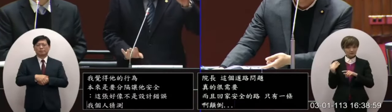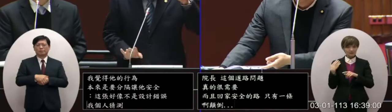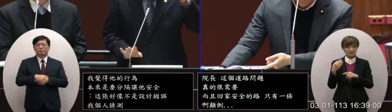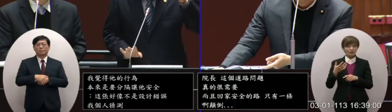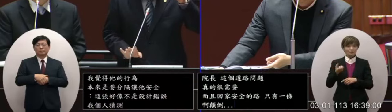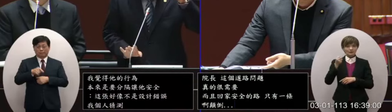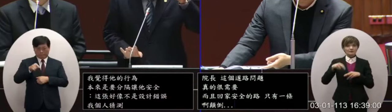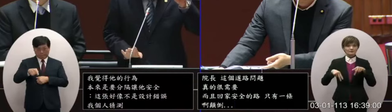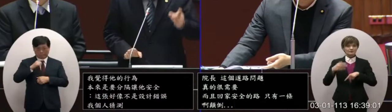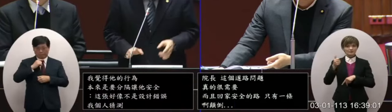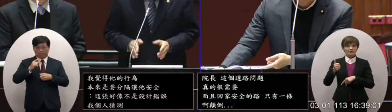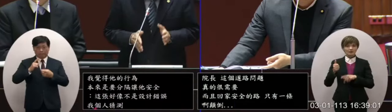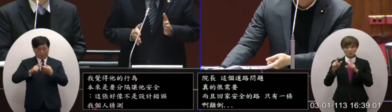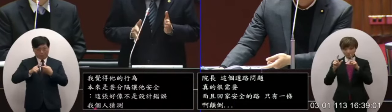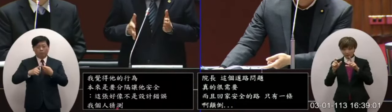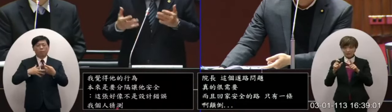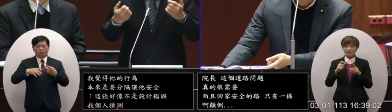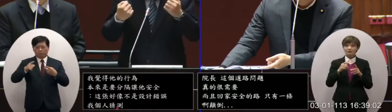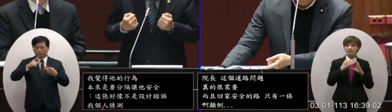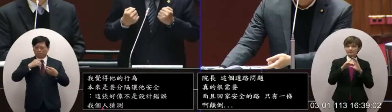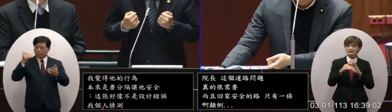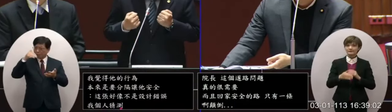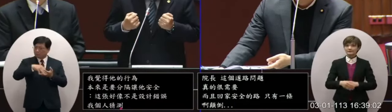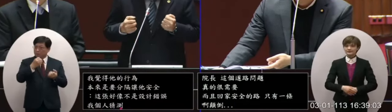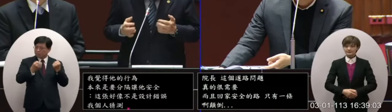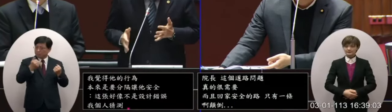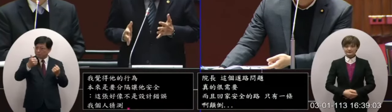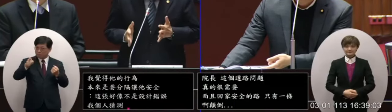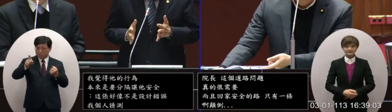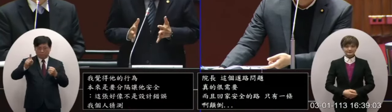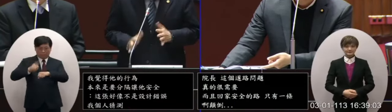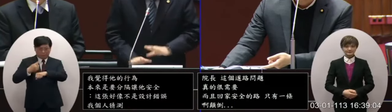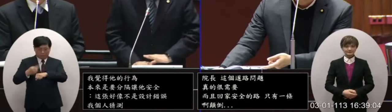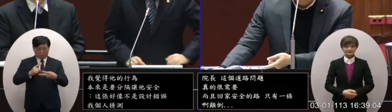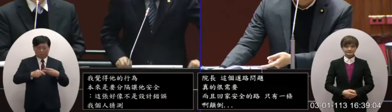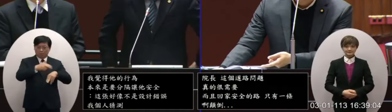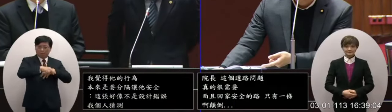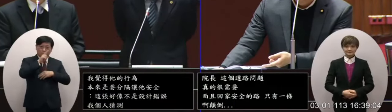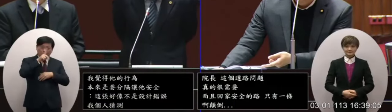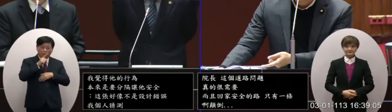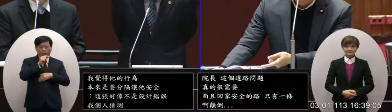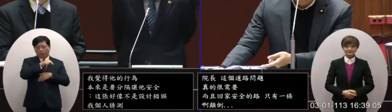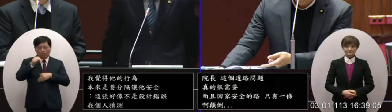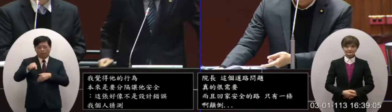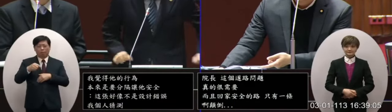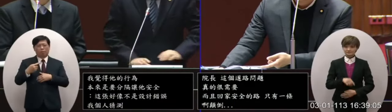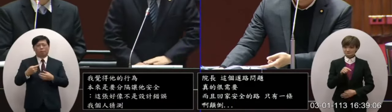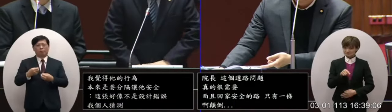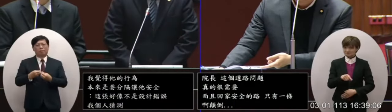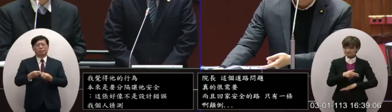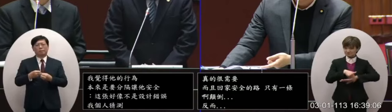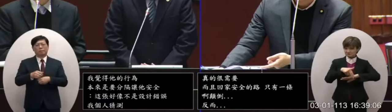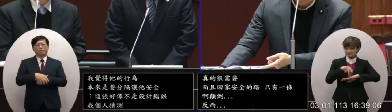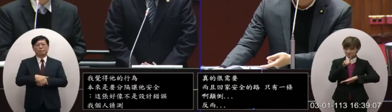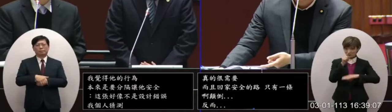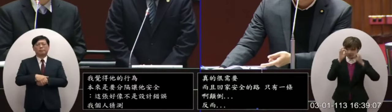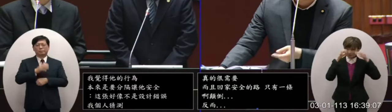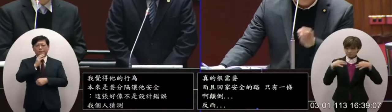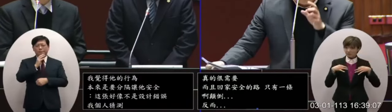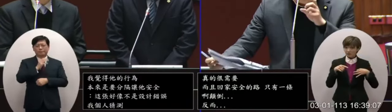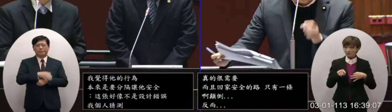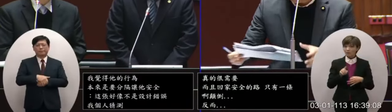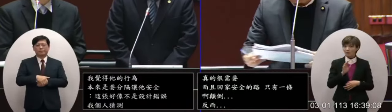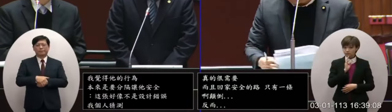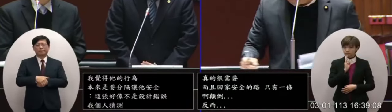片的。 是对，我是说这个到底是驾驶的因素还是设计的因素？ 设计的错误。那 我实际上是能够在检讨这件事情。